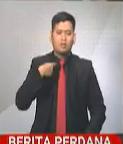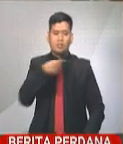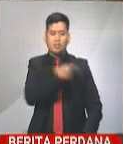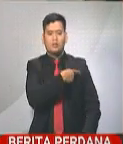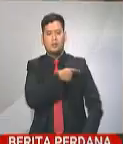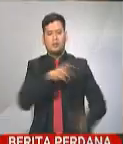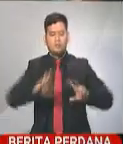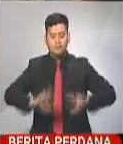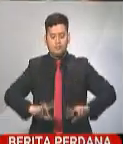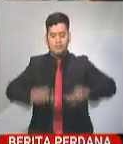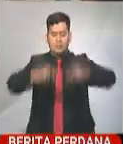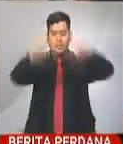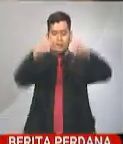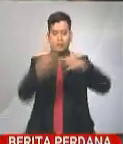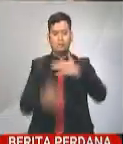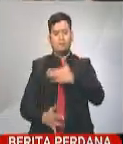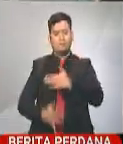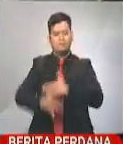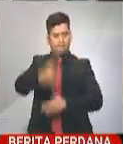awal.